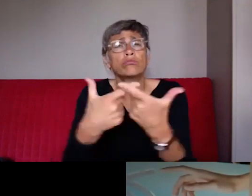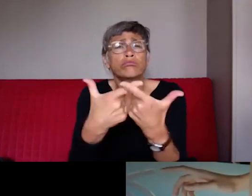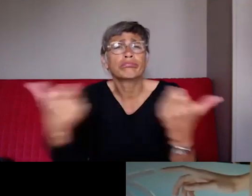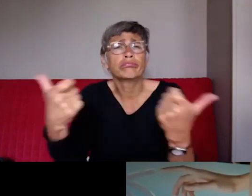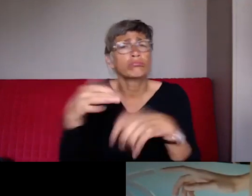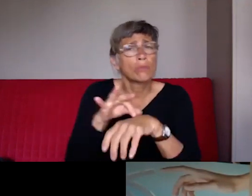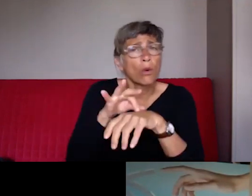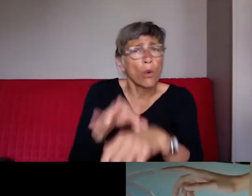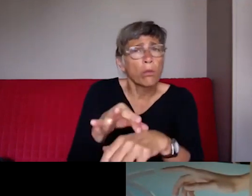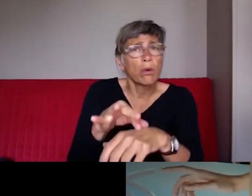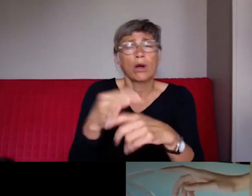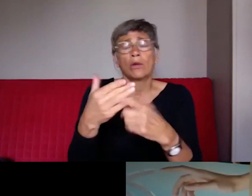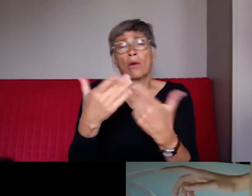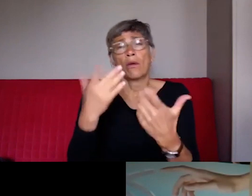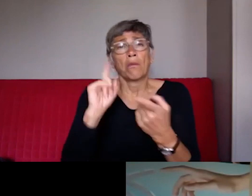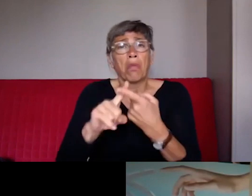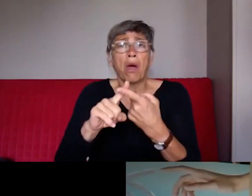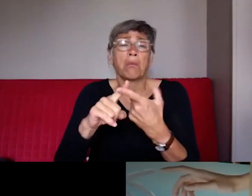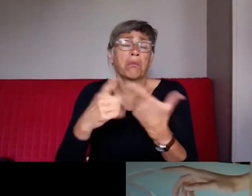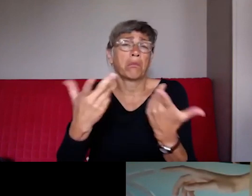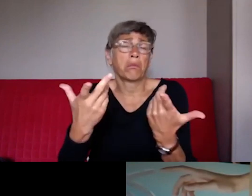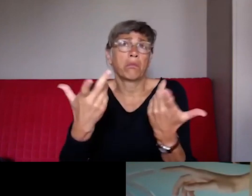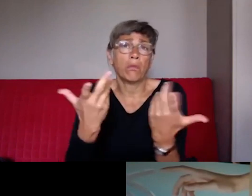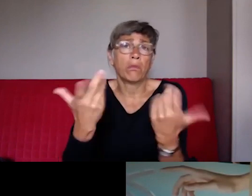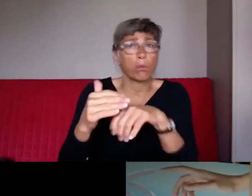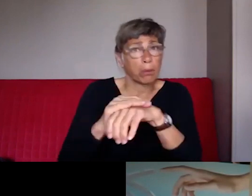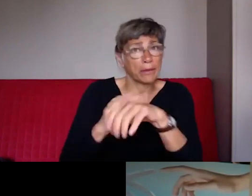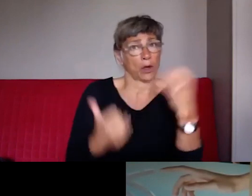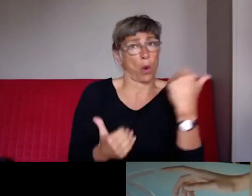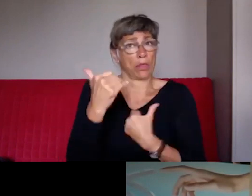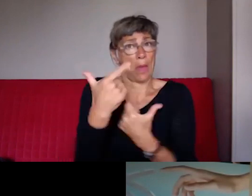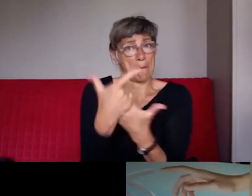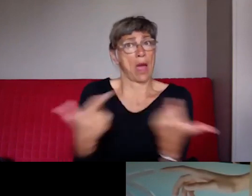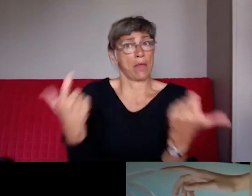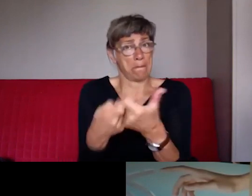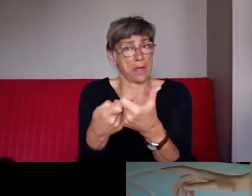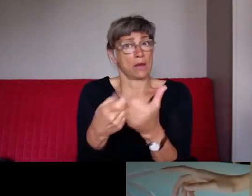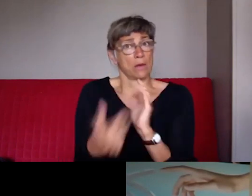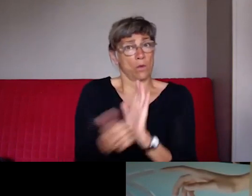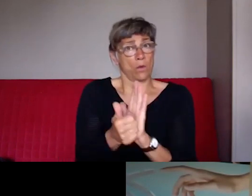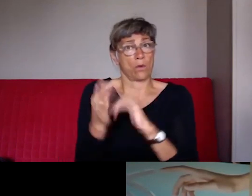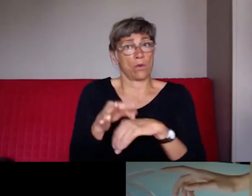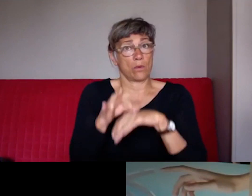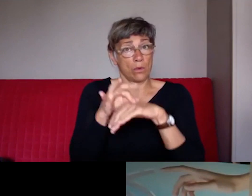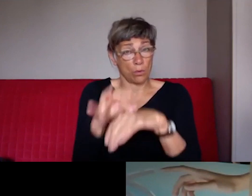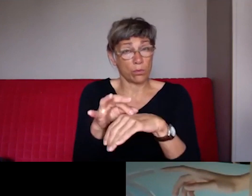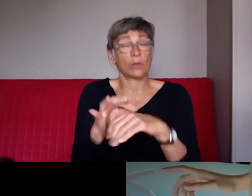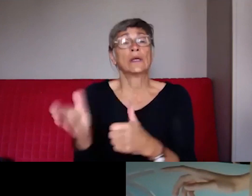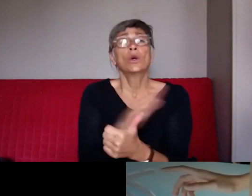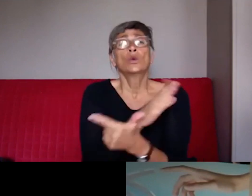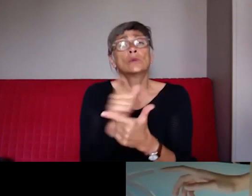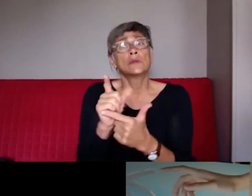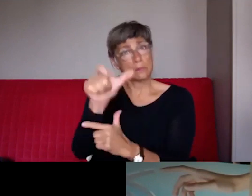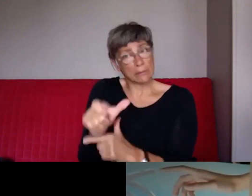vers justement la mise en place d'une politique handicap adaptée. Mais nous accompagnons également des personnes en situation